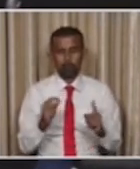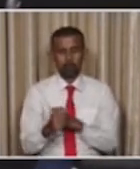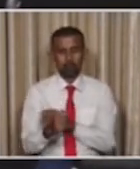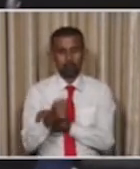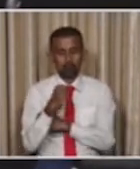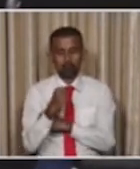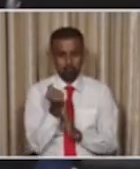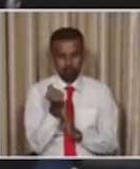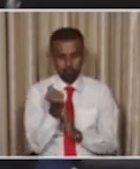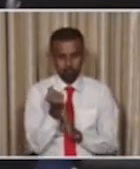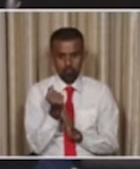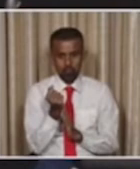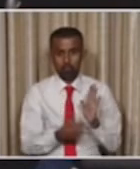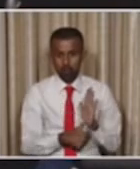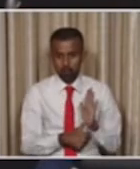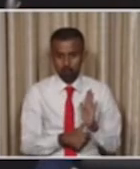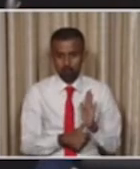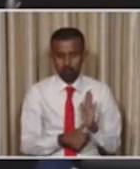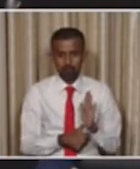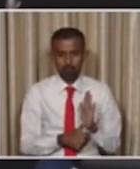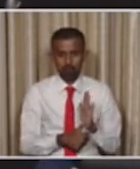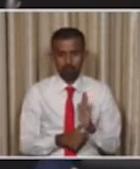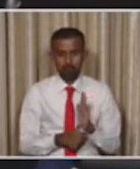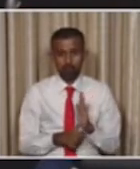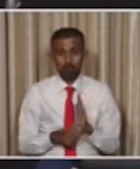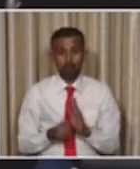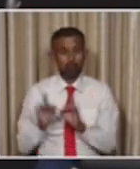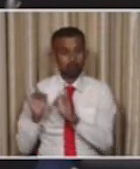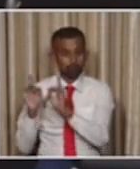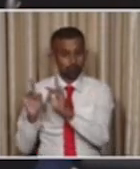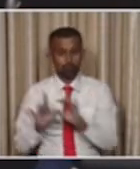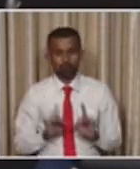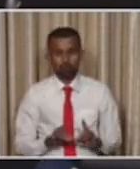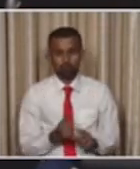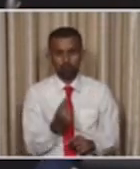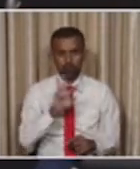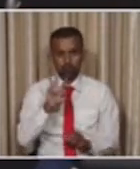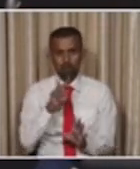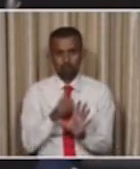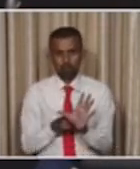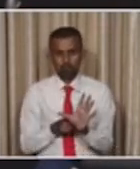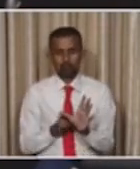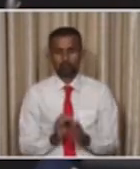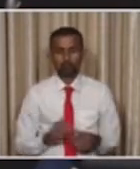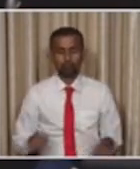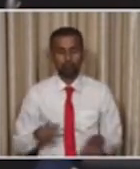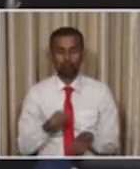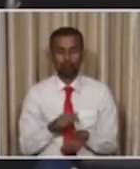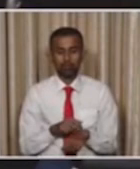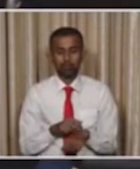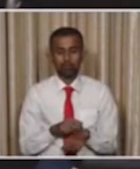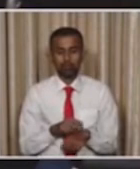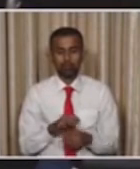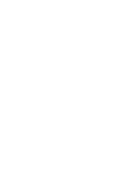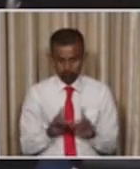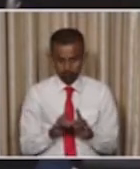සහ වරප්‍රසාද පනතේ ක්‍රියාකාරීත්වයට ප්‍රතිපාදන වලට යටත්ව 1953. එතකොට දැන් ස්ථාවර